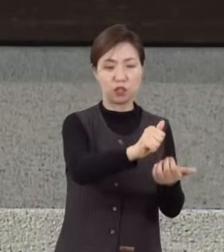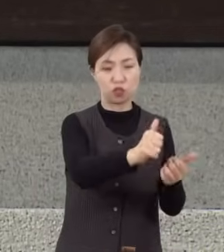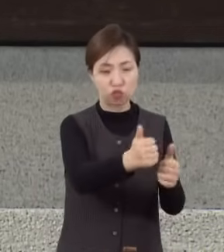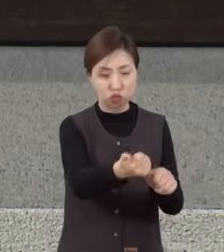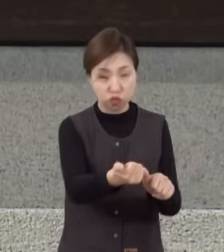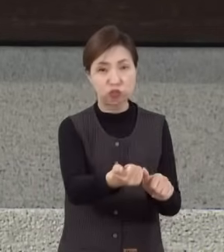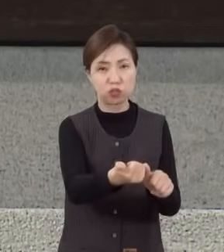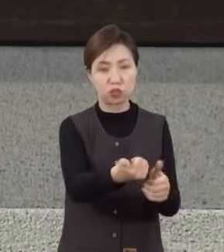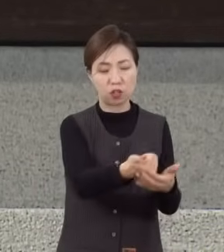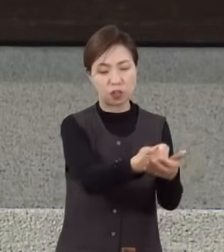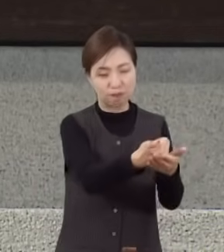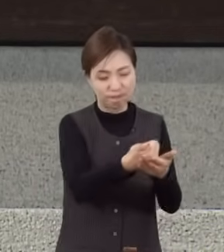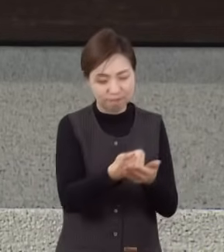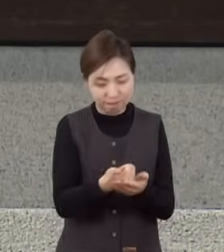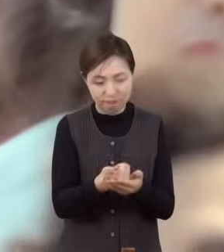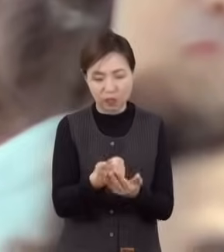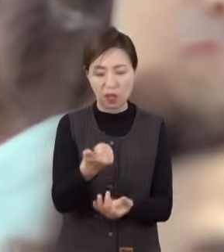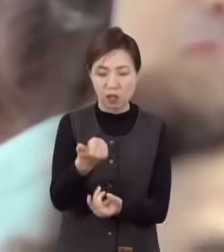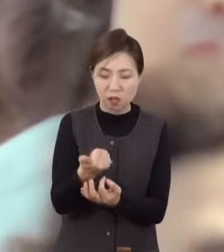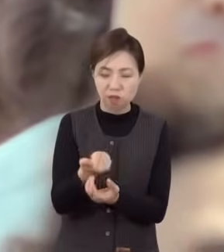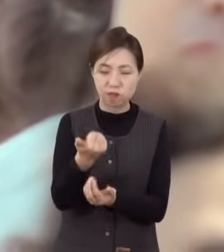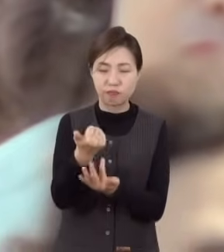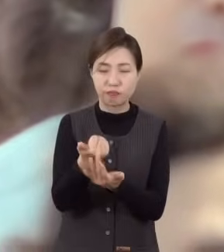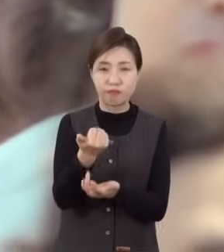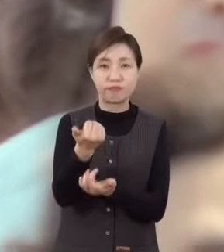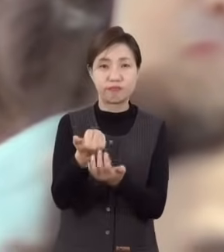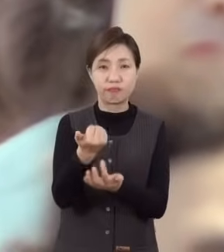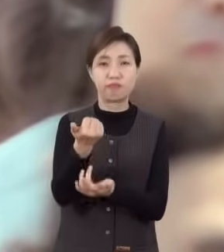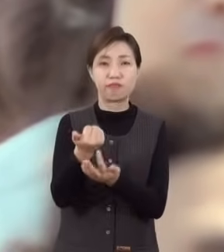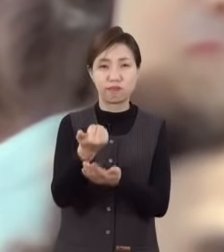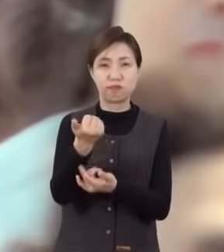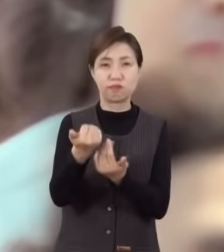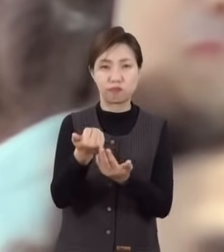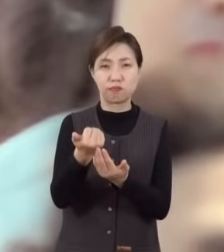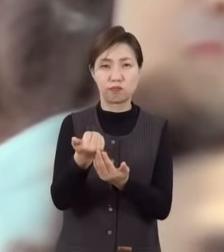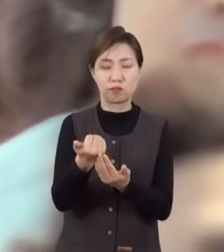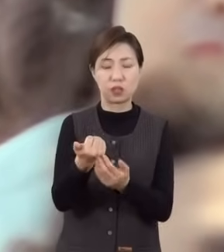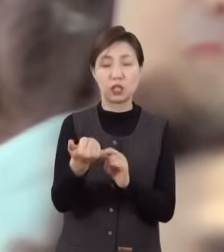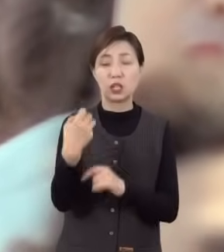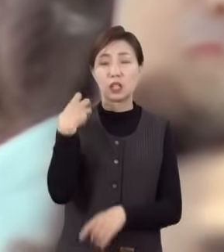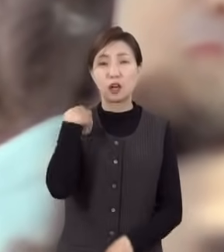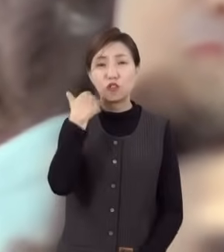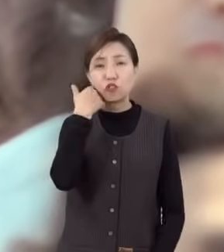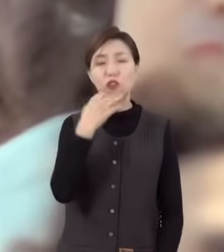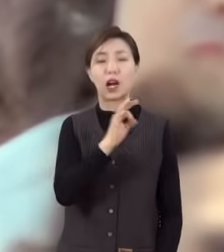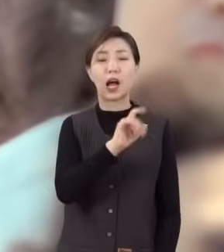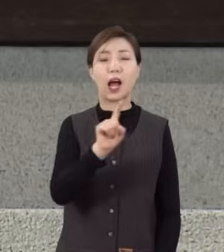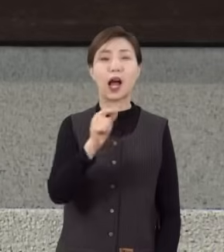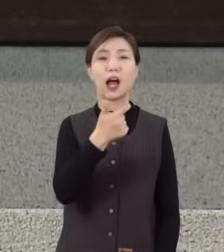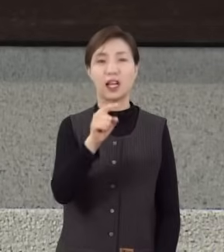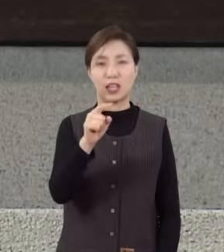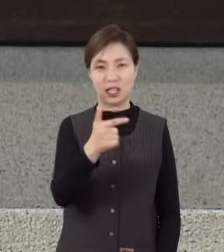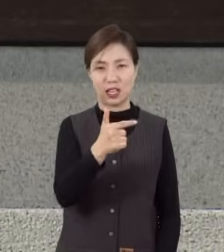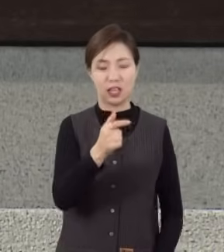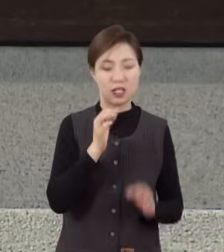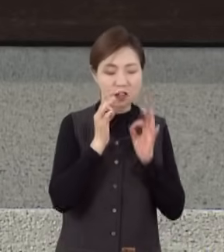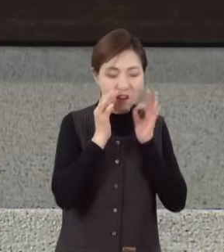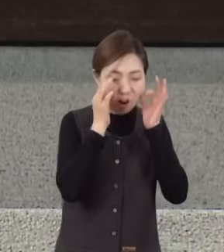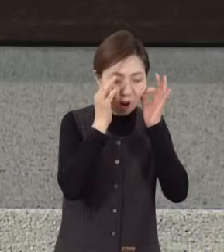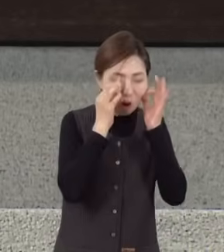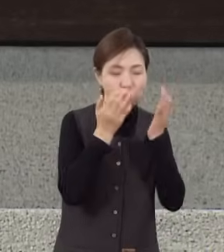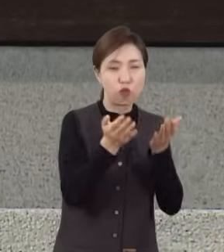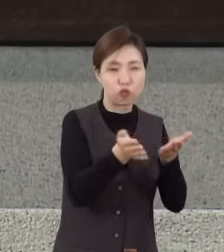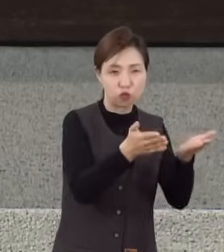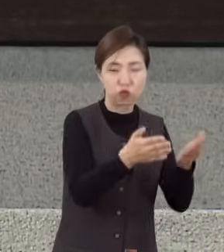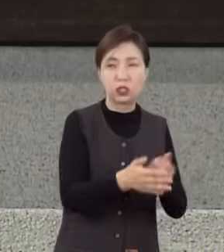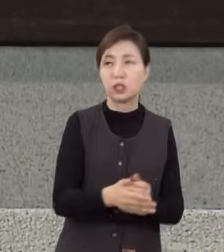아난스님이 정성껏 화장을 해줍니다. 그 부처님께 찾아갑니다. 부처님, 부처님이